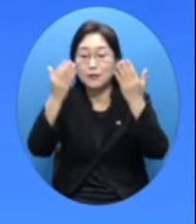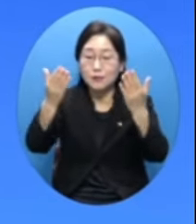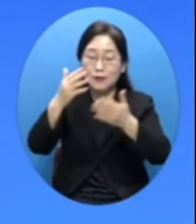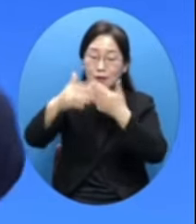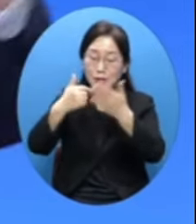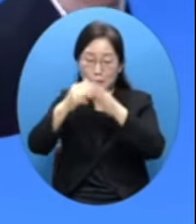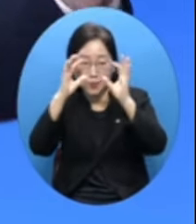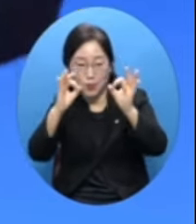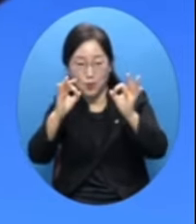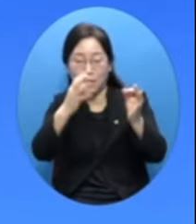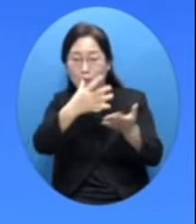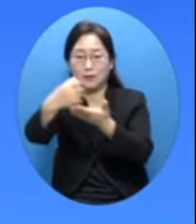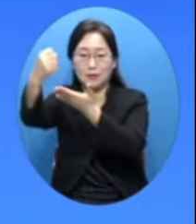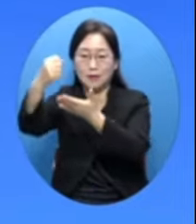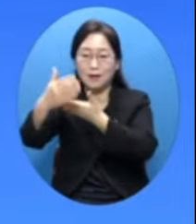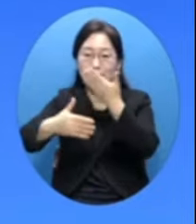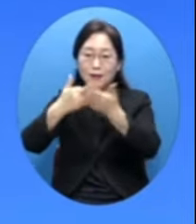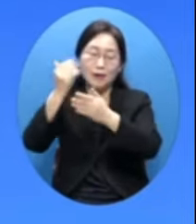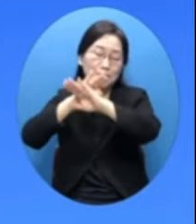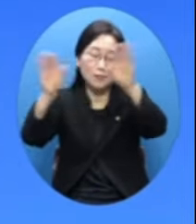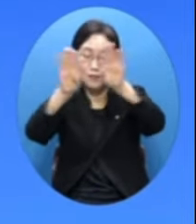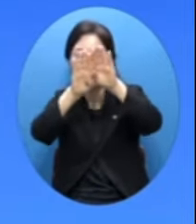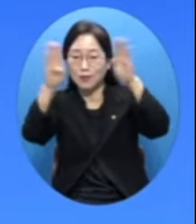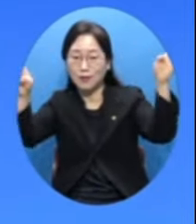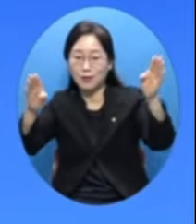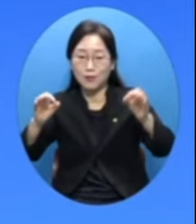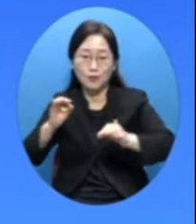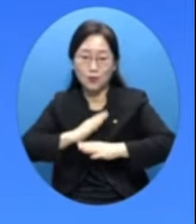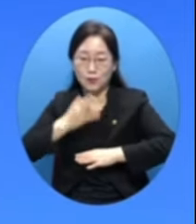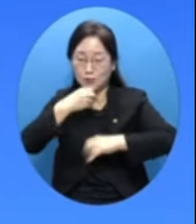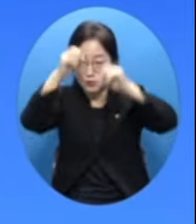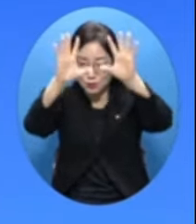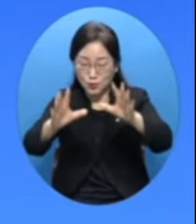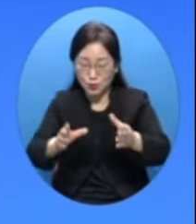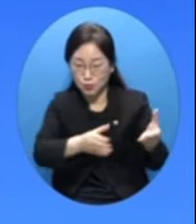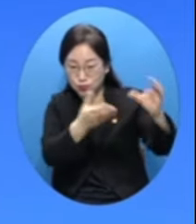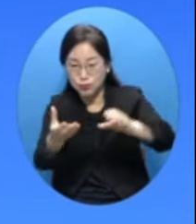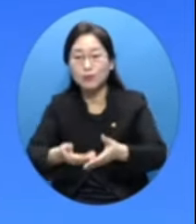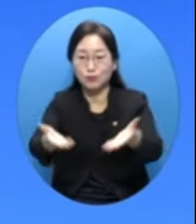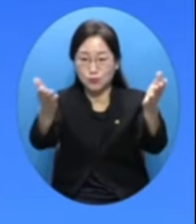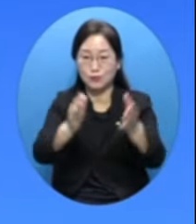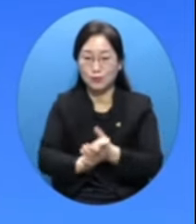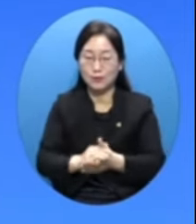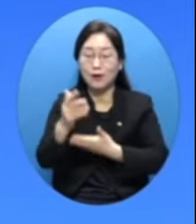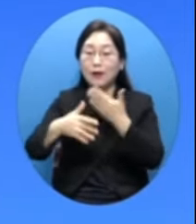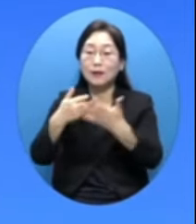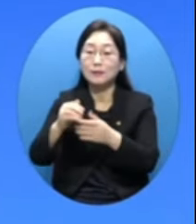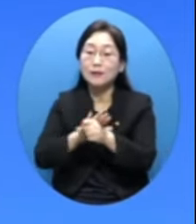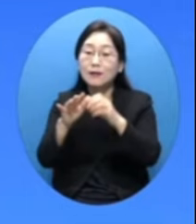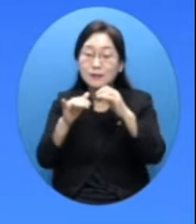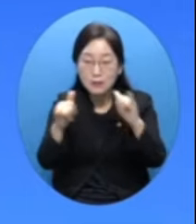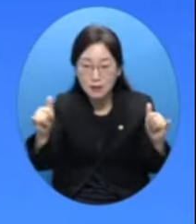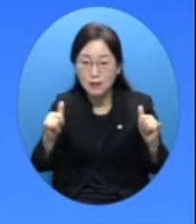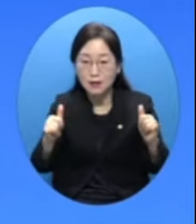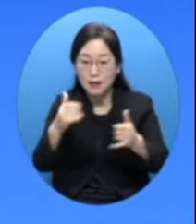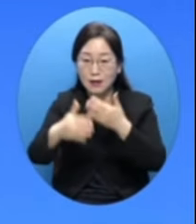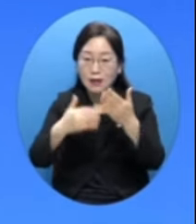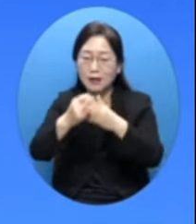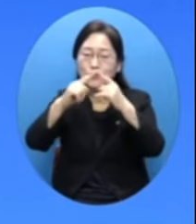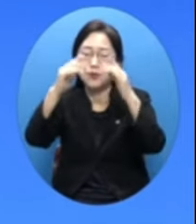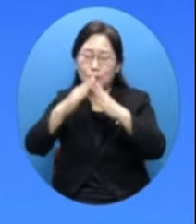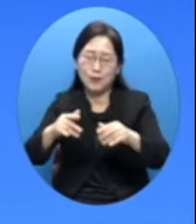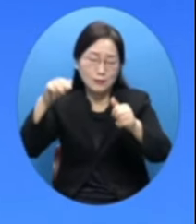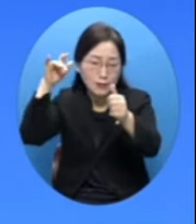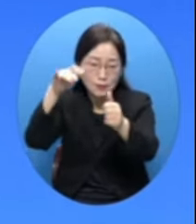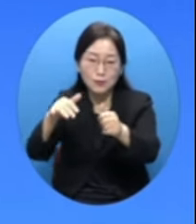받으시고 하나님 물려주시다 놀라운 은혜와 축복으로 넘치게 부어 주실 것입니다. 우리 하나님을 사랑하는 자들은 주님의 전을 사모해야